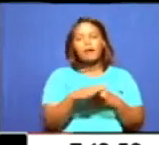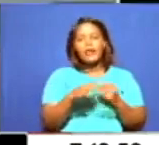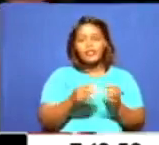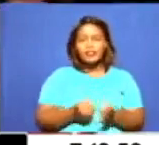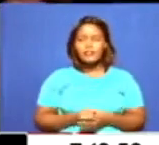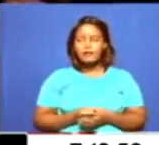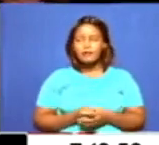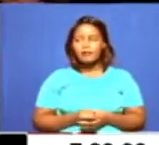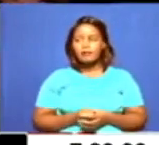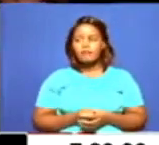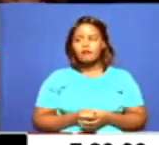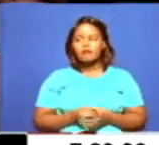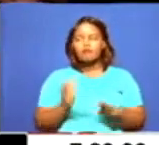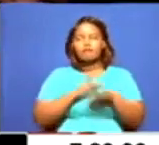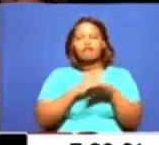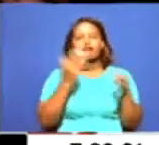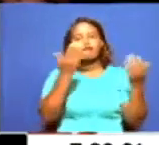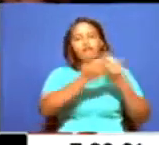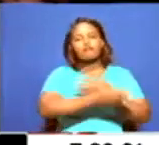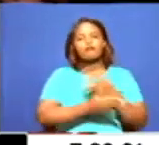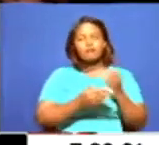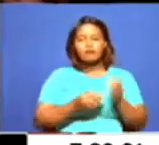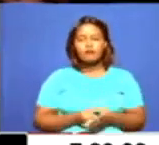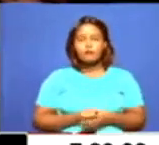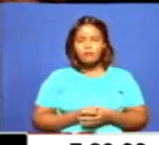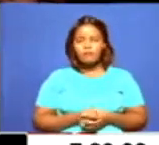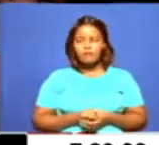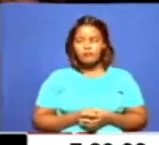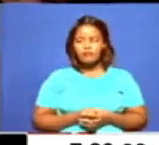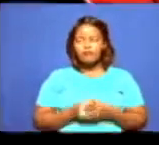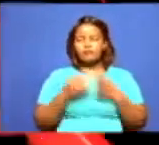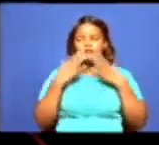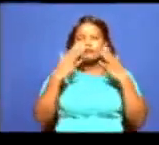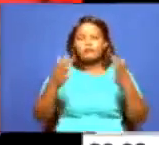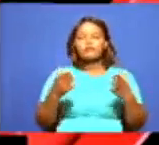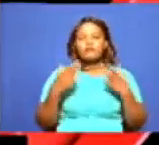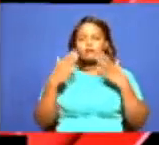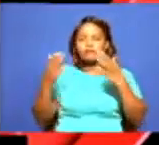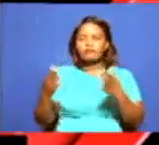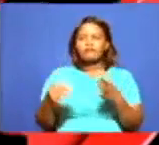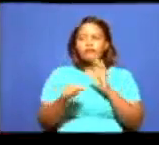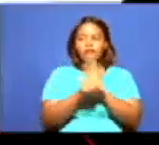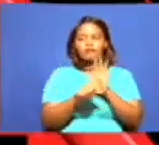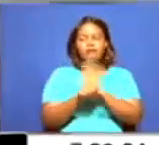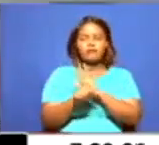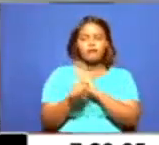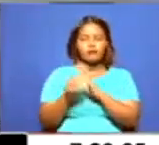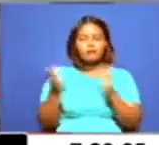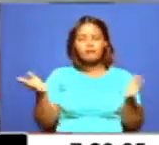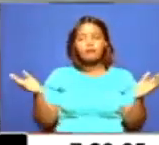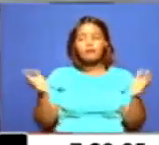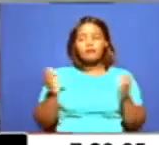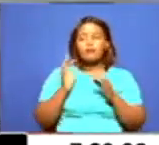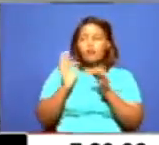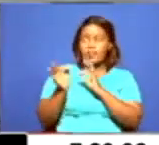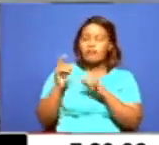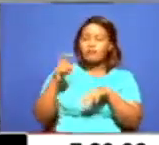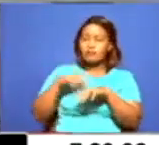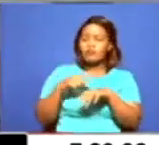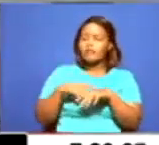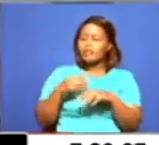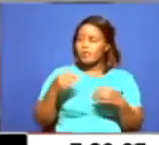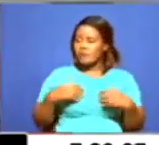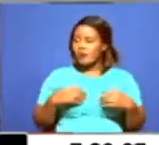Onyancha. Usiku mwema. Na asante sana, asante sana Beatrice Gatonye. Bila shaka tungekuwa na muda tungesikiza wakazi